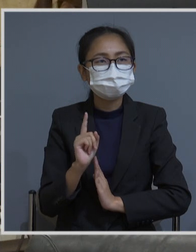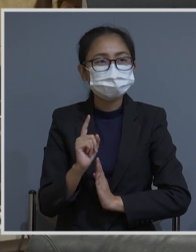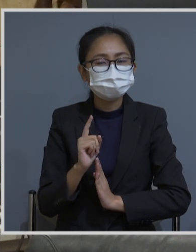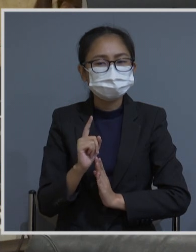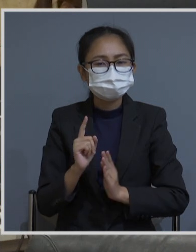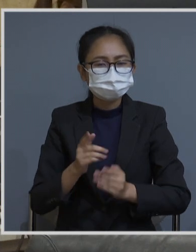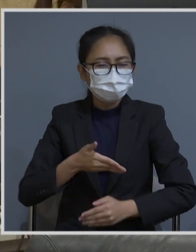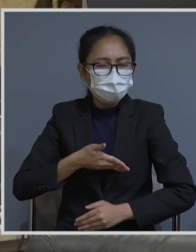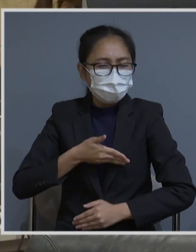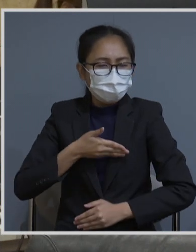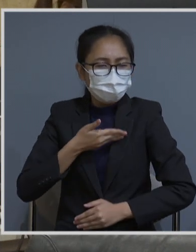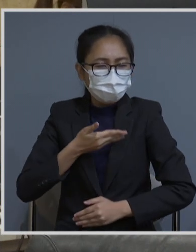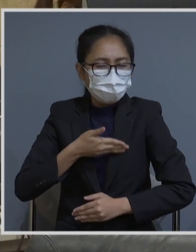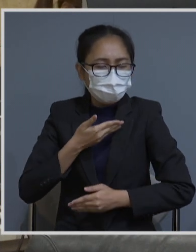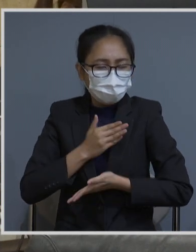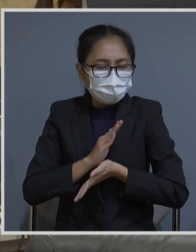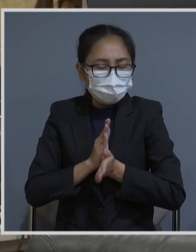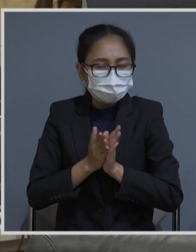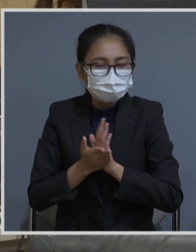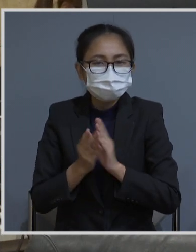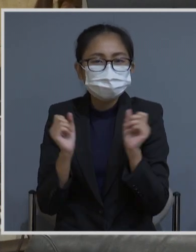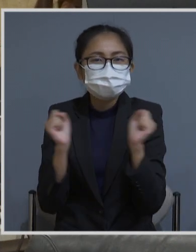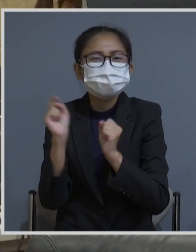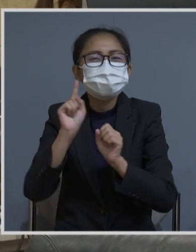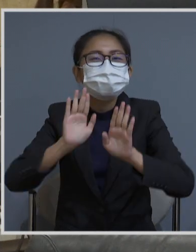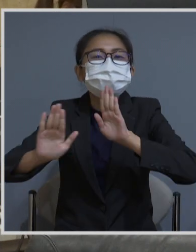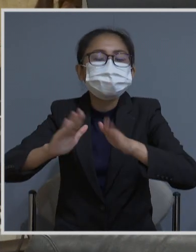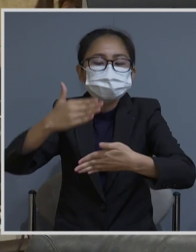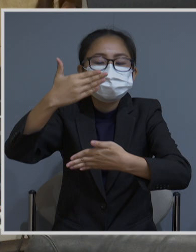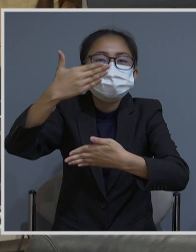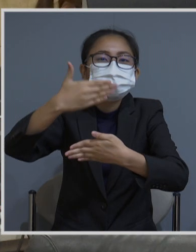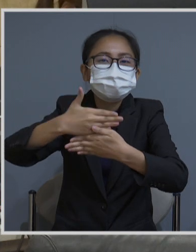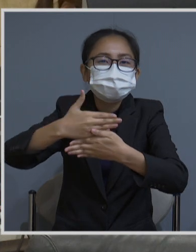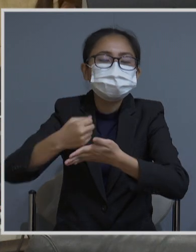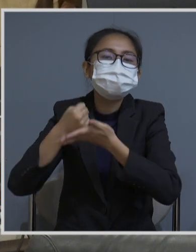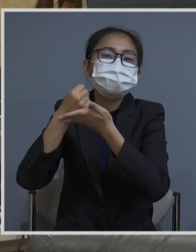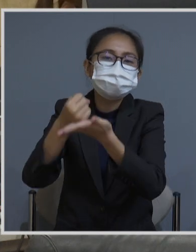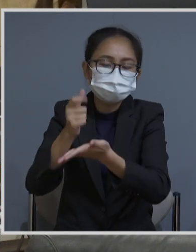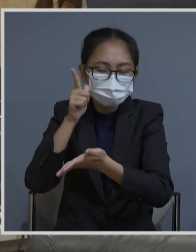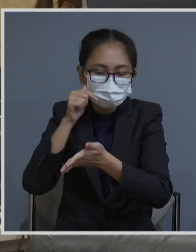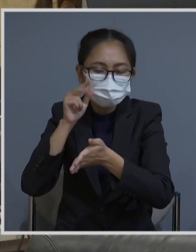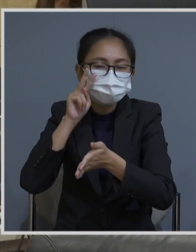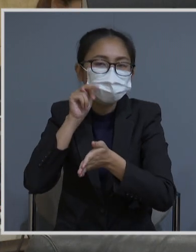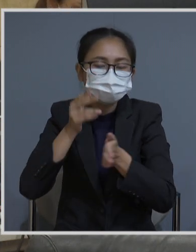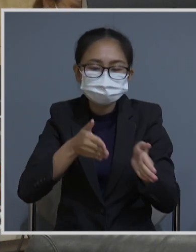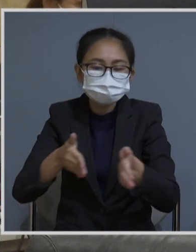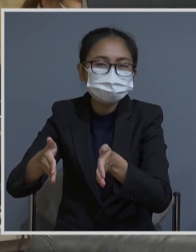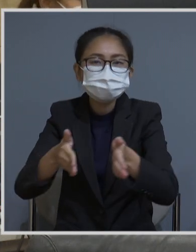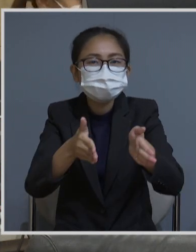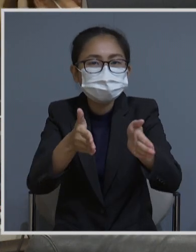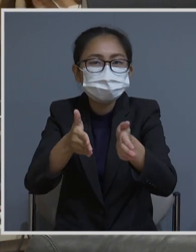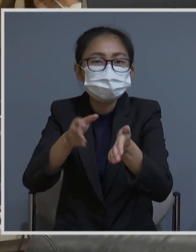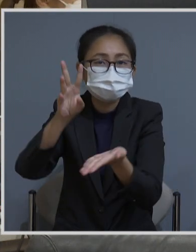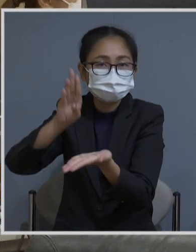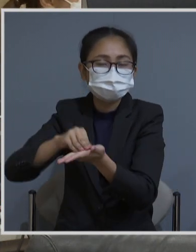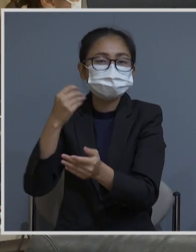เป็นเย็นด้วยฝายชะลอน้ำต้นแม่น้ำสงครามนี้หลังบ้านนาถอดเนี่ยค่ะที่ท่านจะบรรจุในงบ